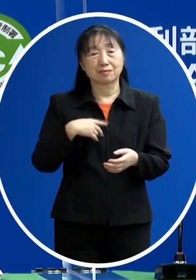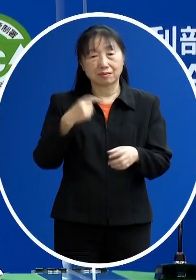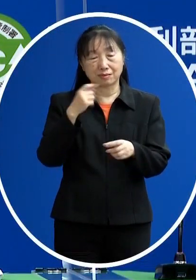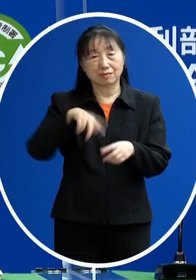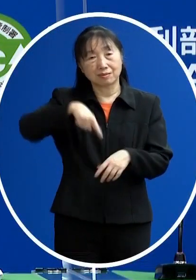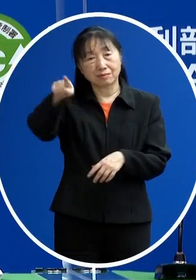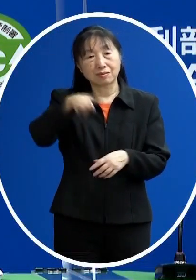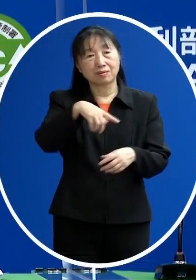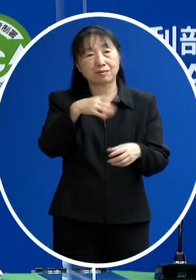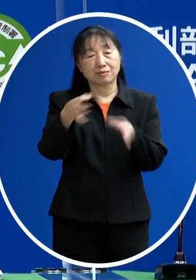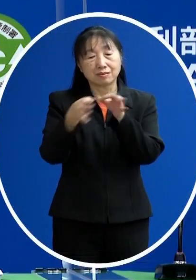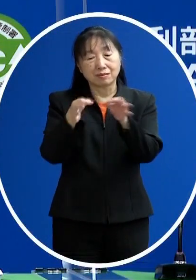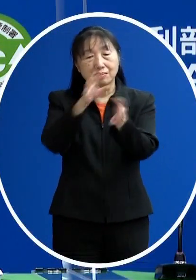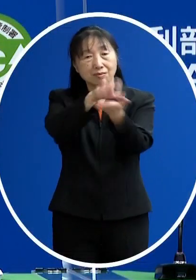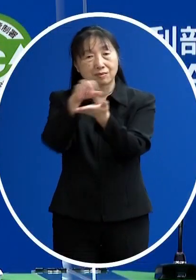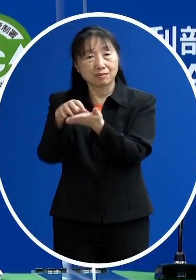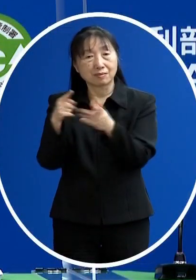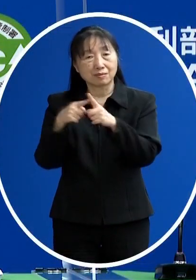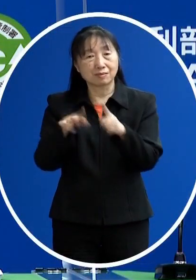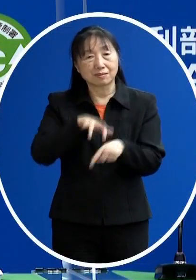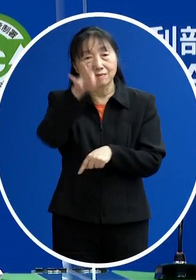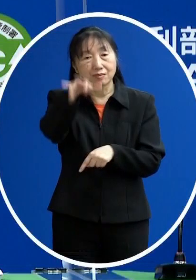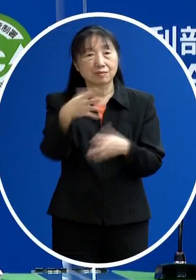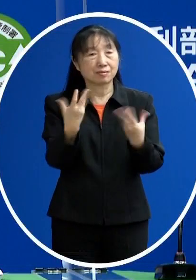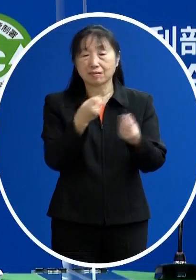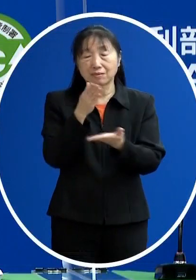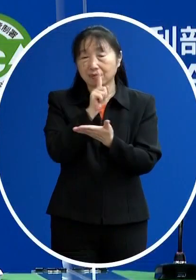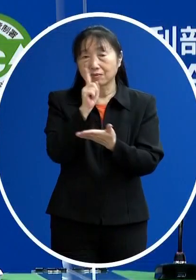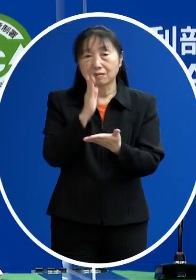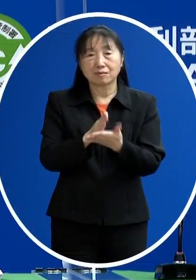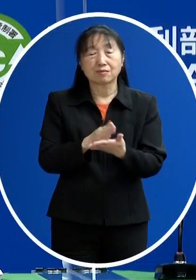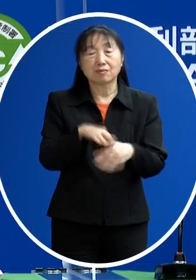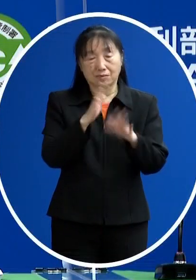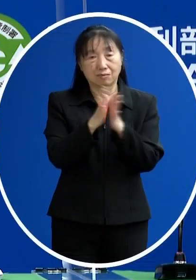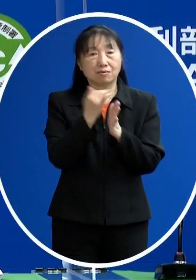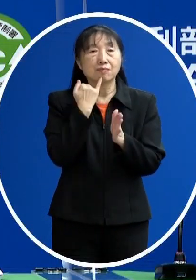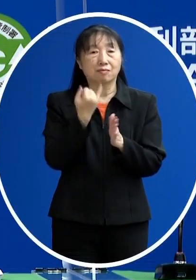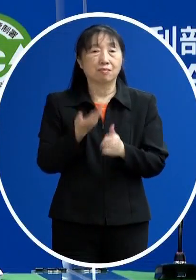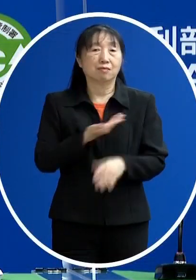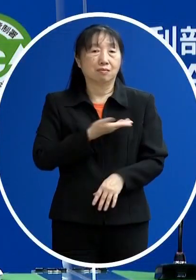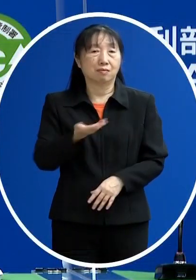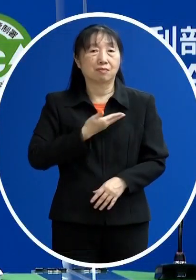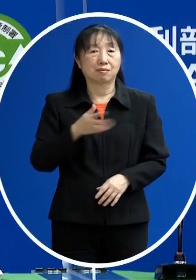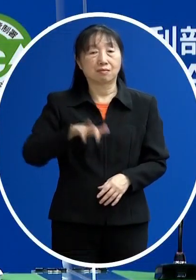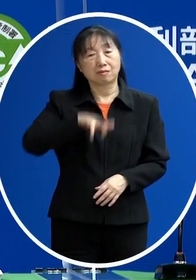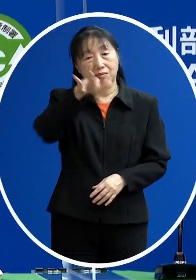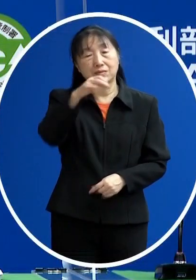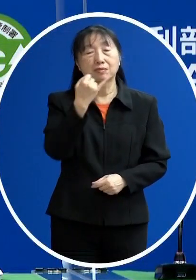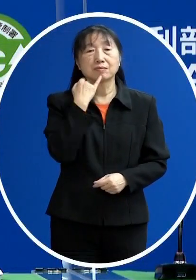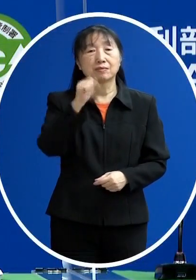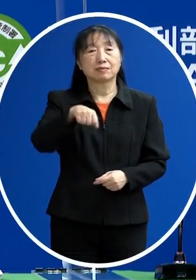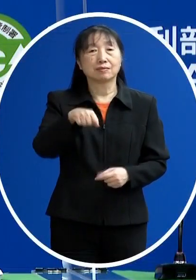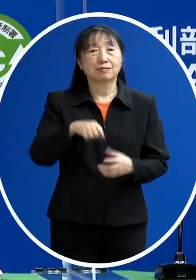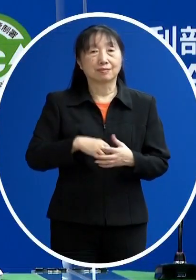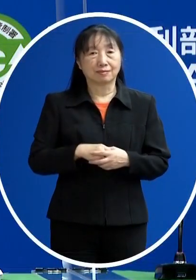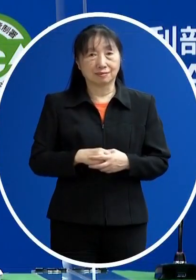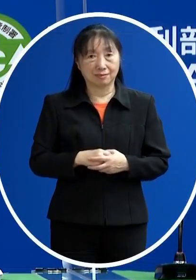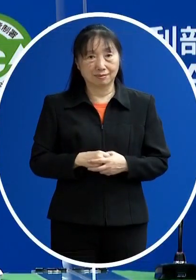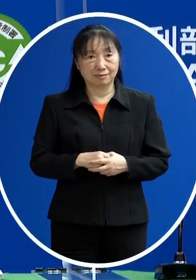哈，大家看有很多嘛，现在有很多人，大家可以看得到他们都有，哦，出国去，